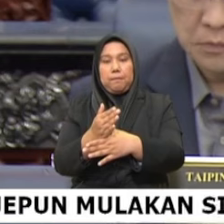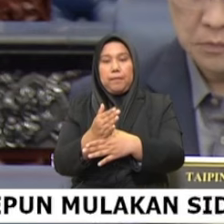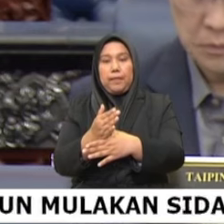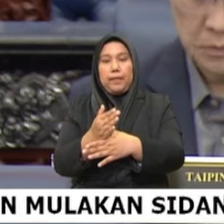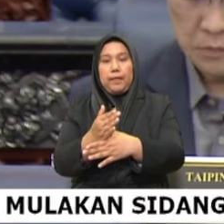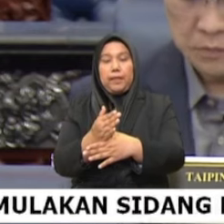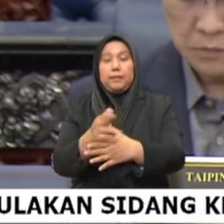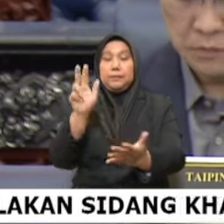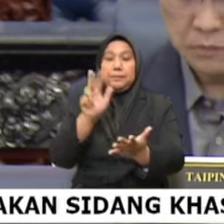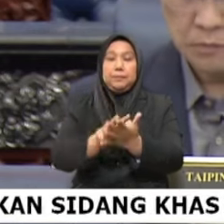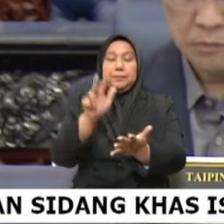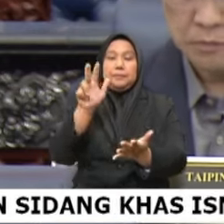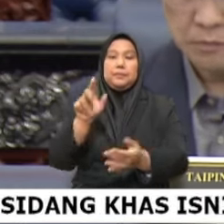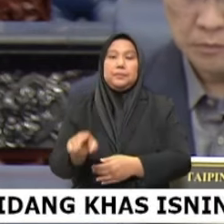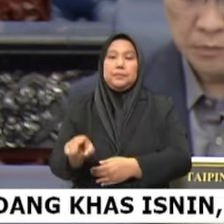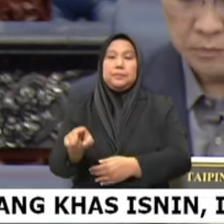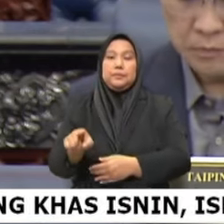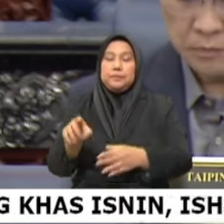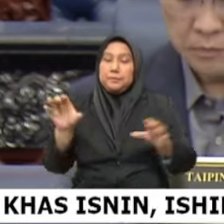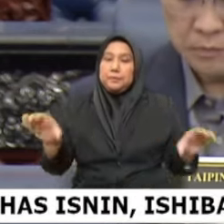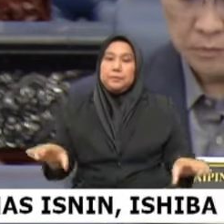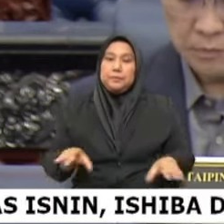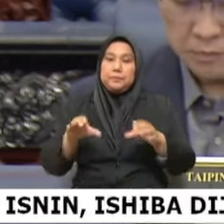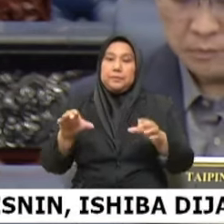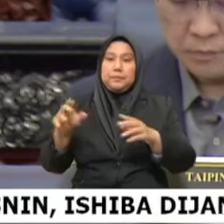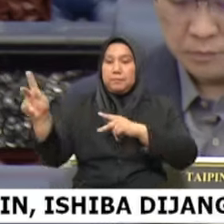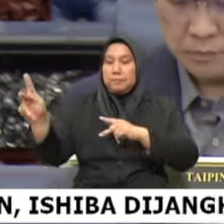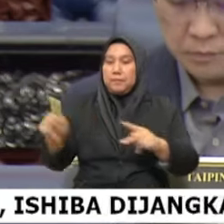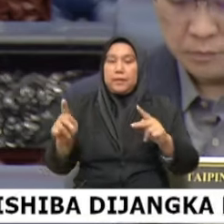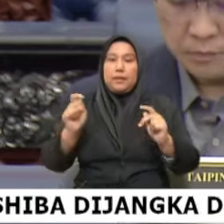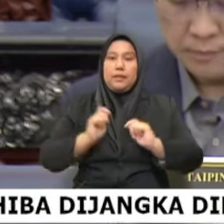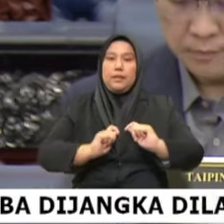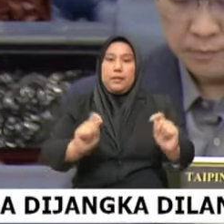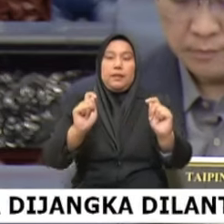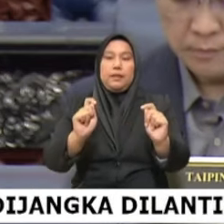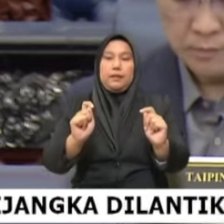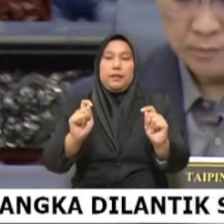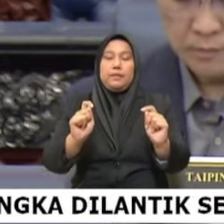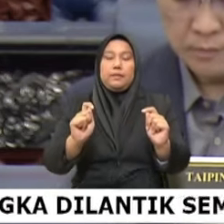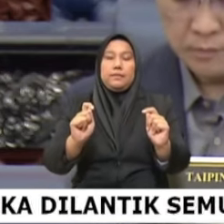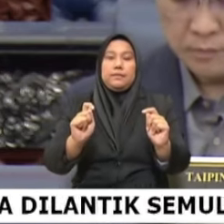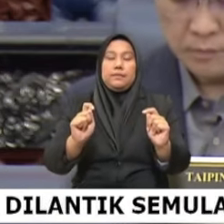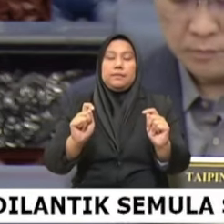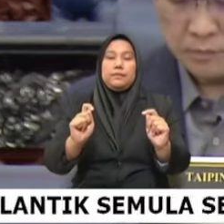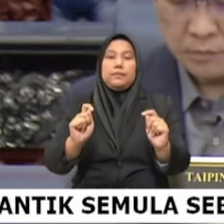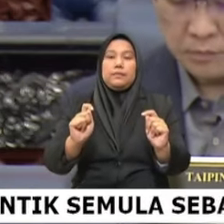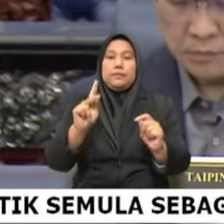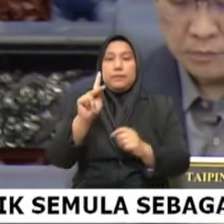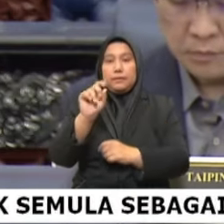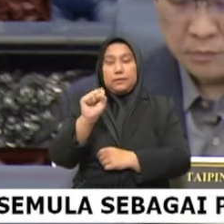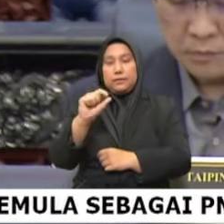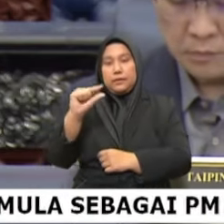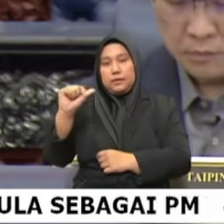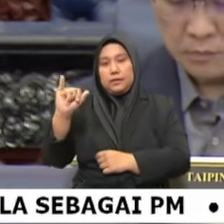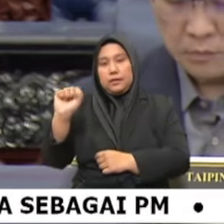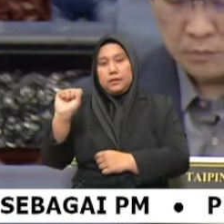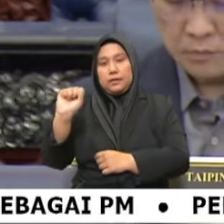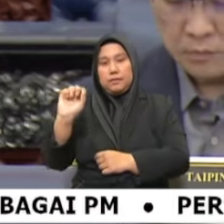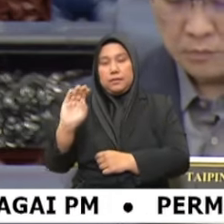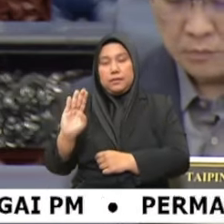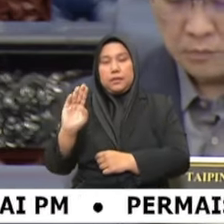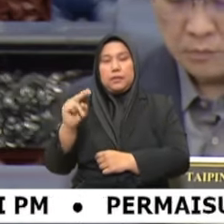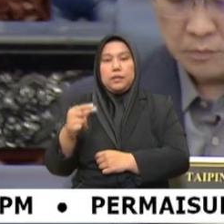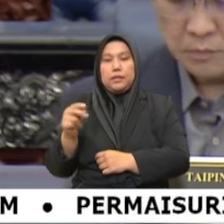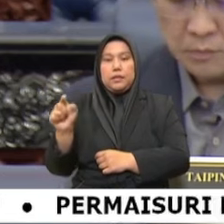yang memutuskan untuk dilaksanakan pelan tindakan dalam kes JISBH ini. Yang pertama adalah dari